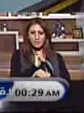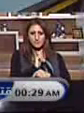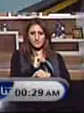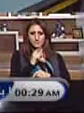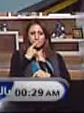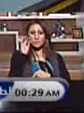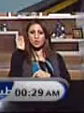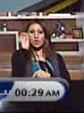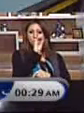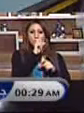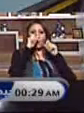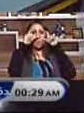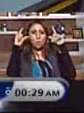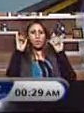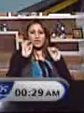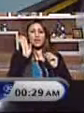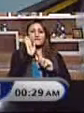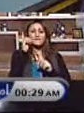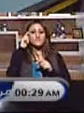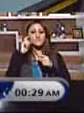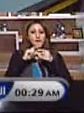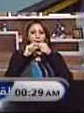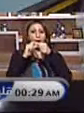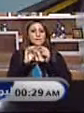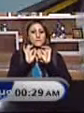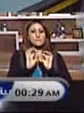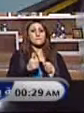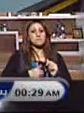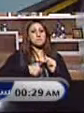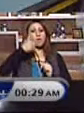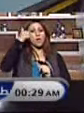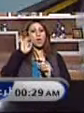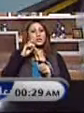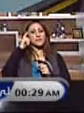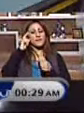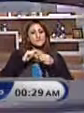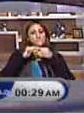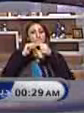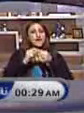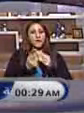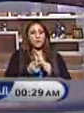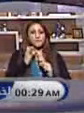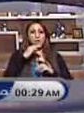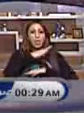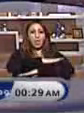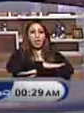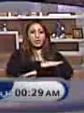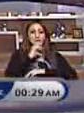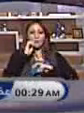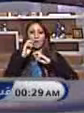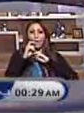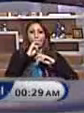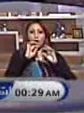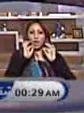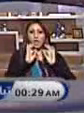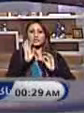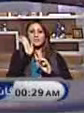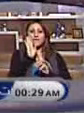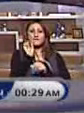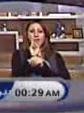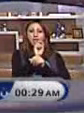الم مستوى هننجح ولا لا ننجح اكيد ننجح اكيد ننجح بس بادب الحوار ما اراه